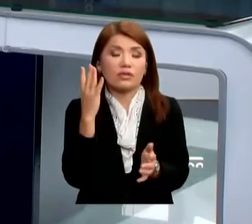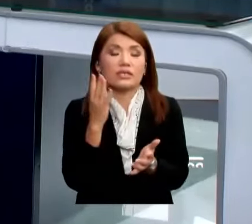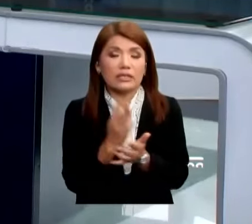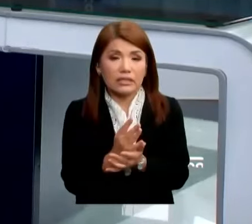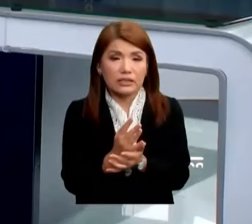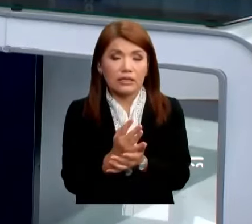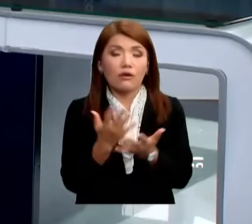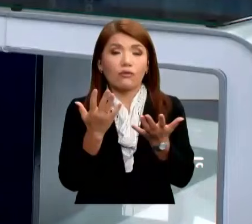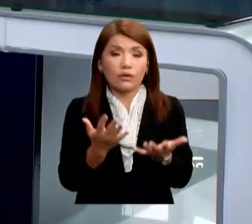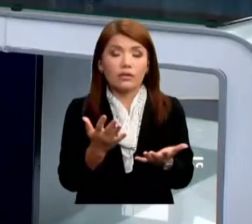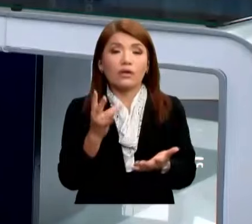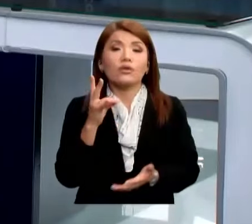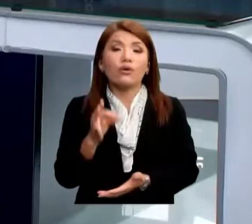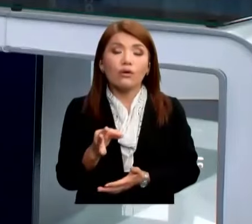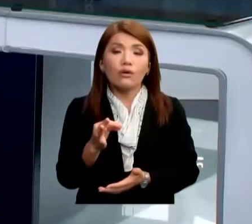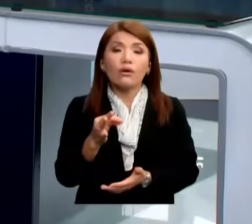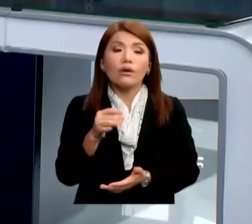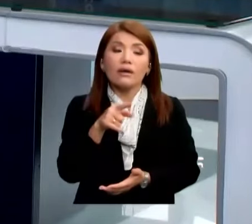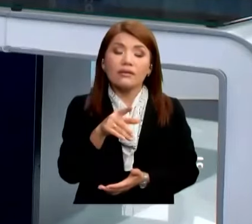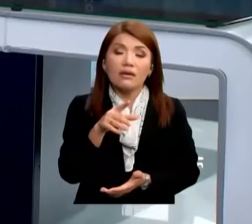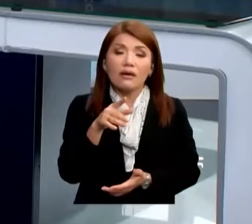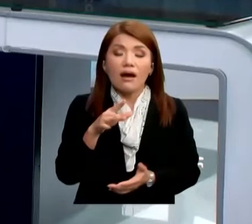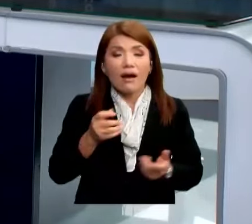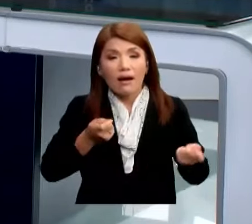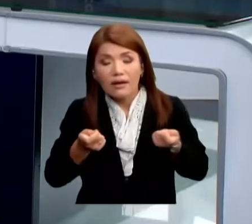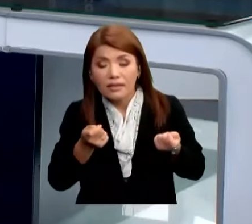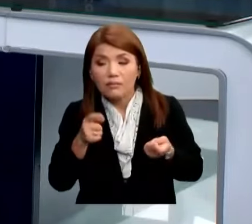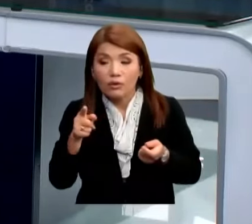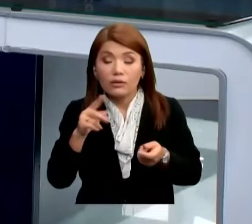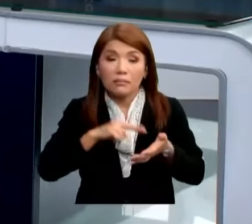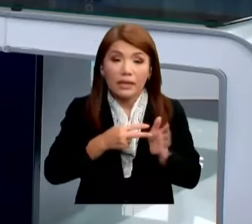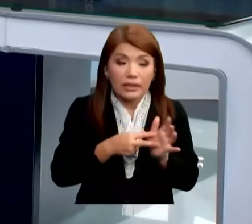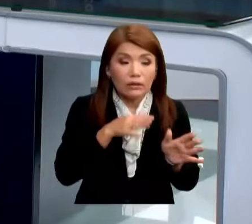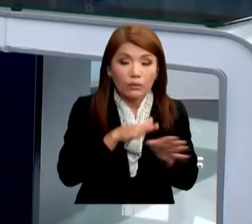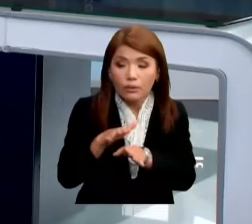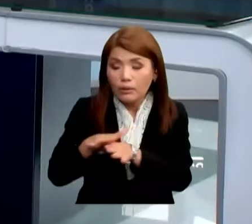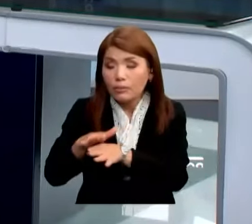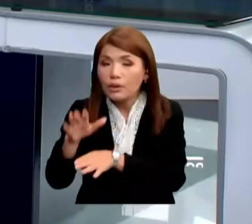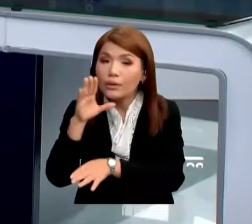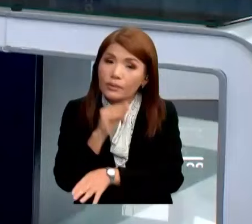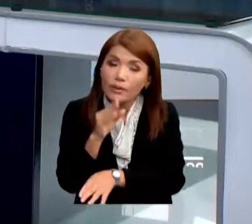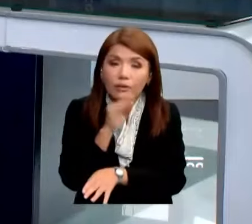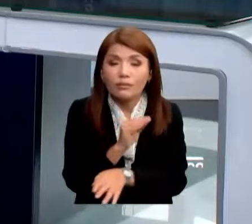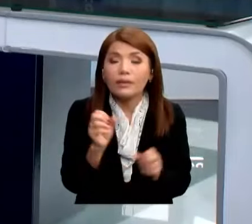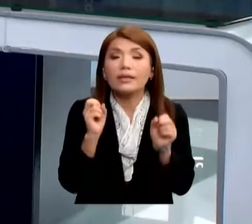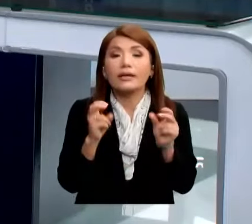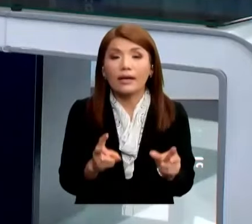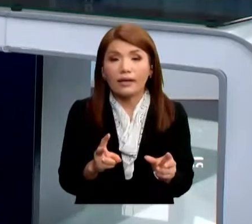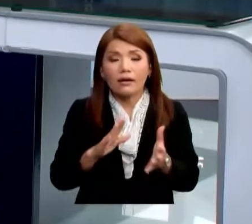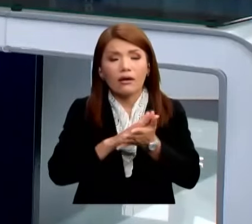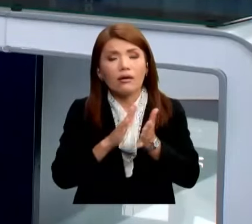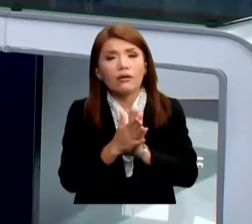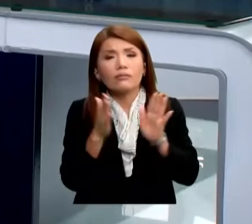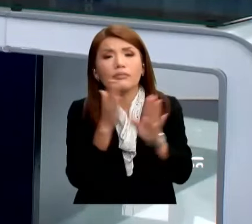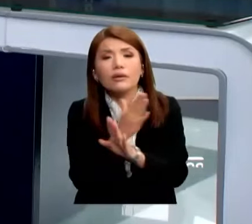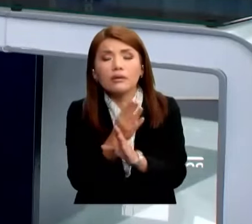социально значимых но успеют ли акимы выполнить план и как такая спешка Может отразиться на экологии